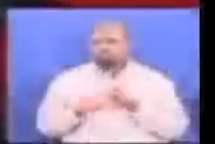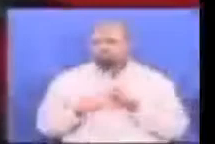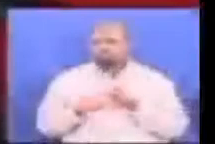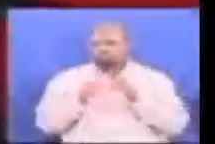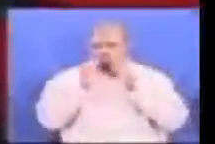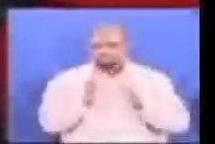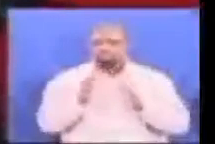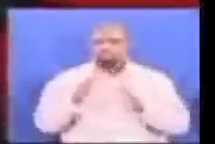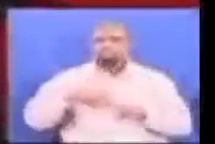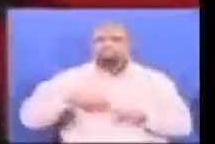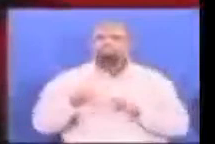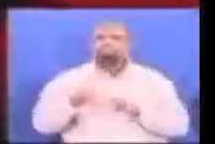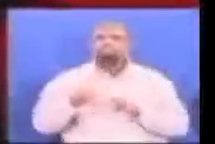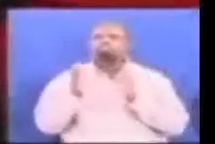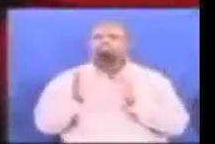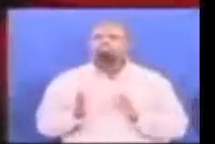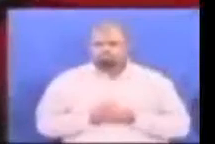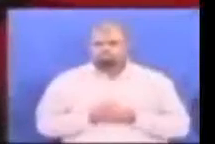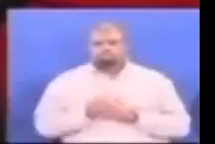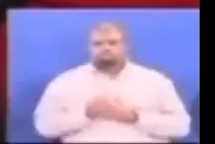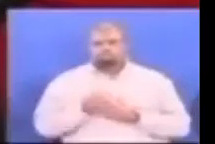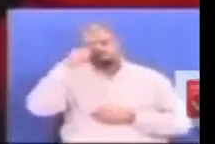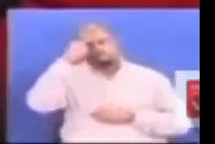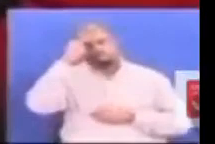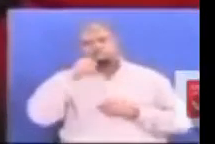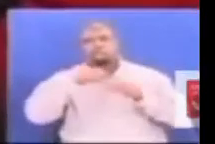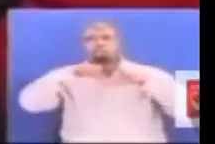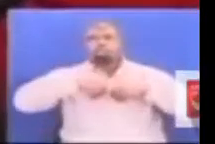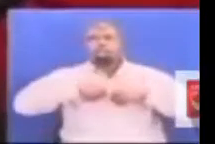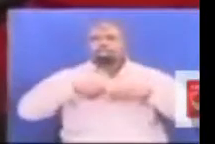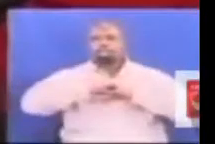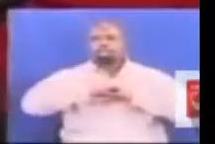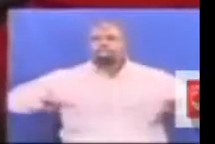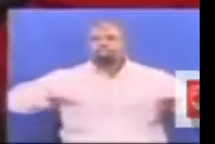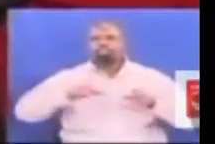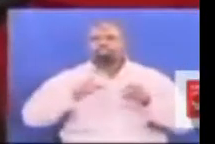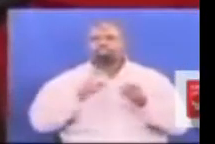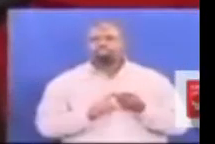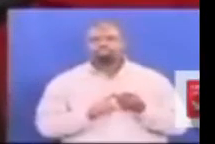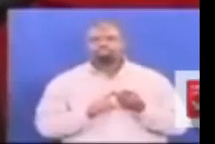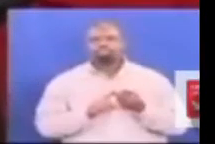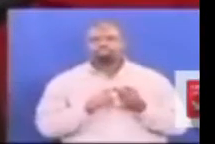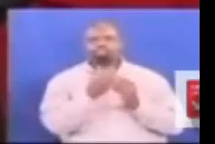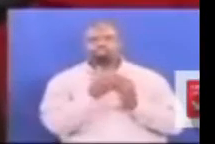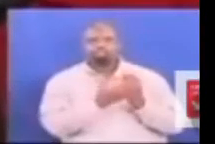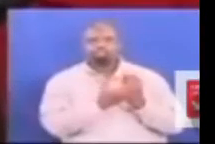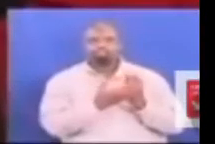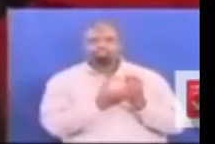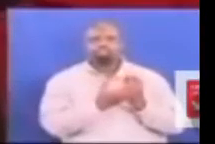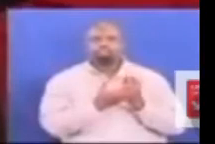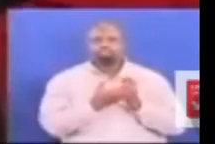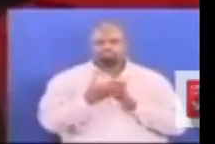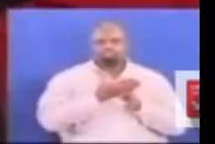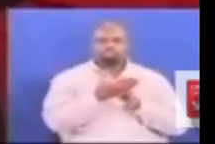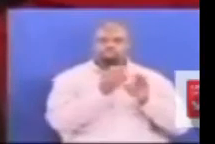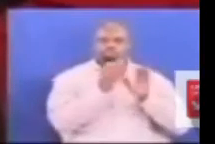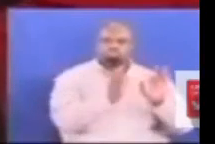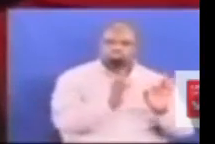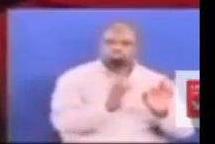Mheshimiwa Waziri Mkuu, nina imani utakubali kwamba usalama wa nchi na mahusiano